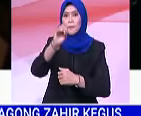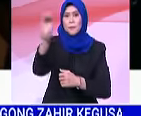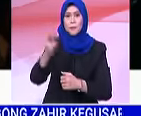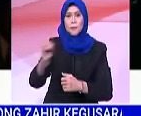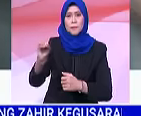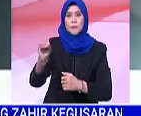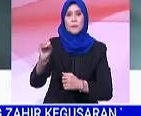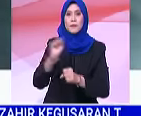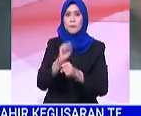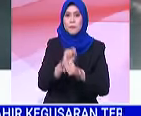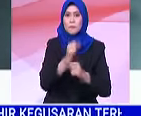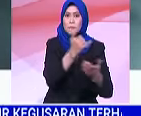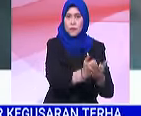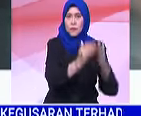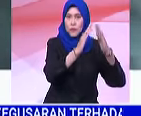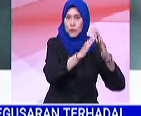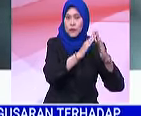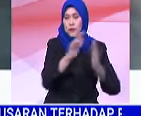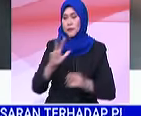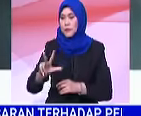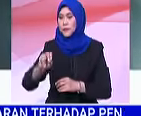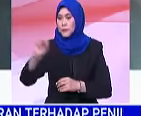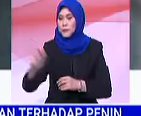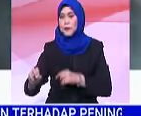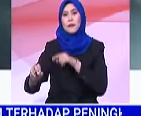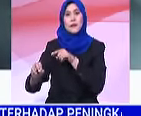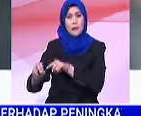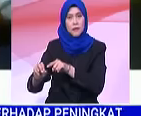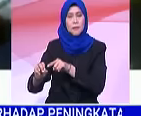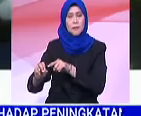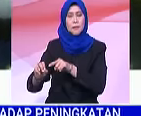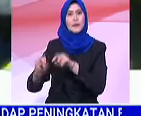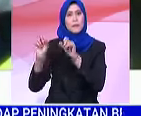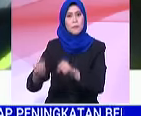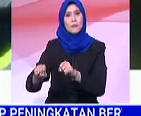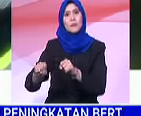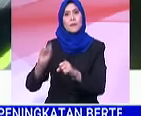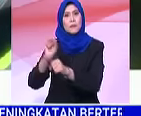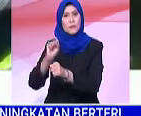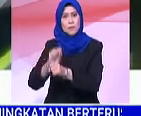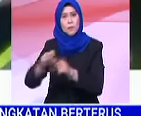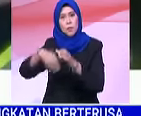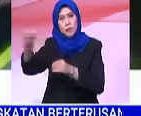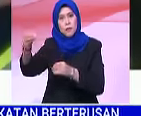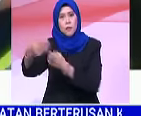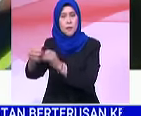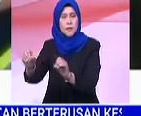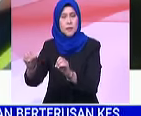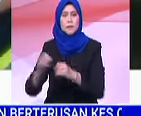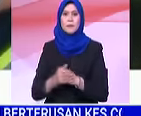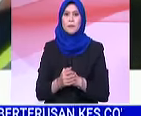adalah bekerja di rumah. Hanya 30% sahaja untuk bekerja di pejabat. Jadi